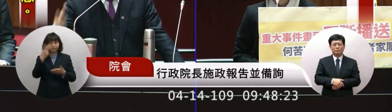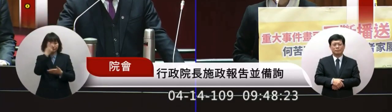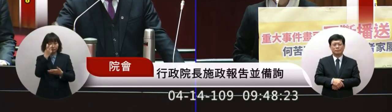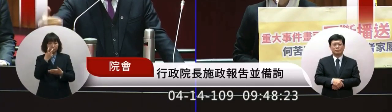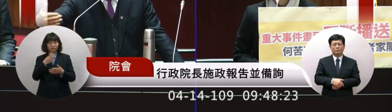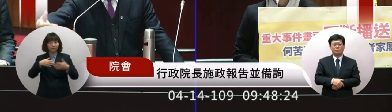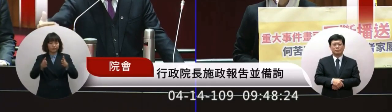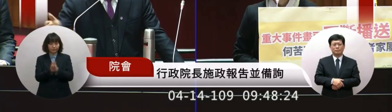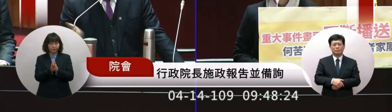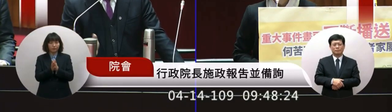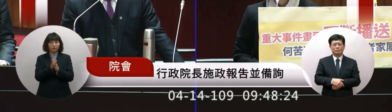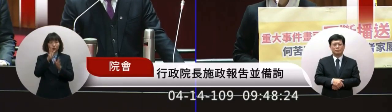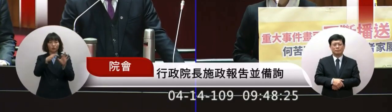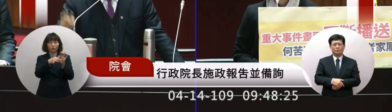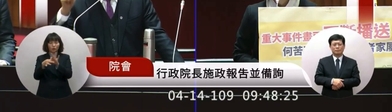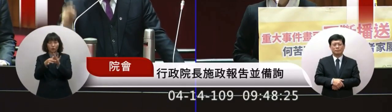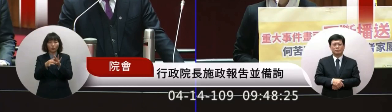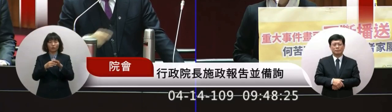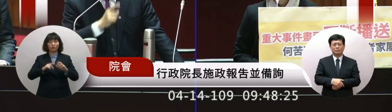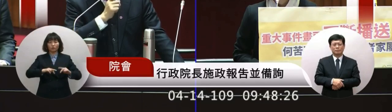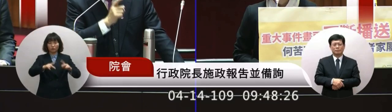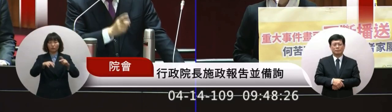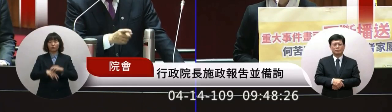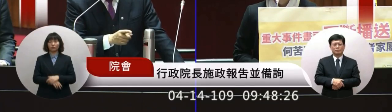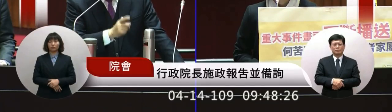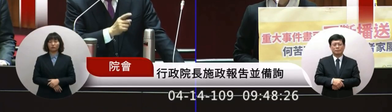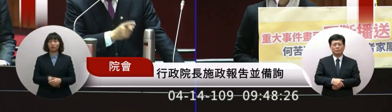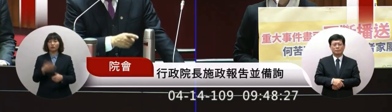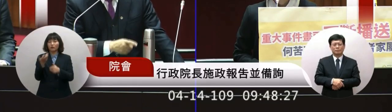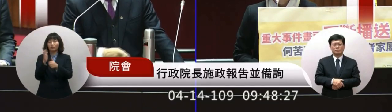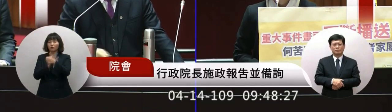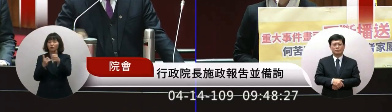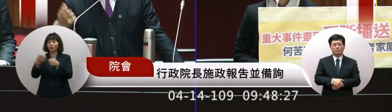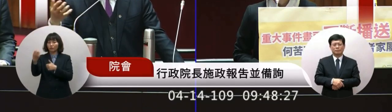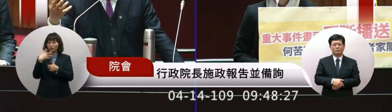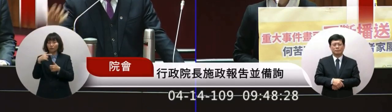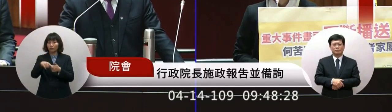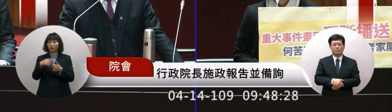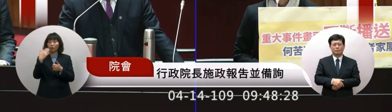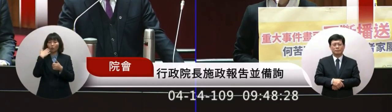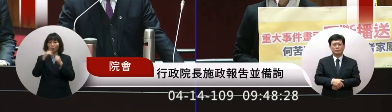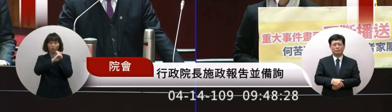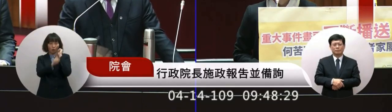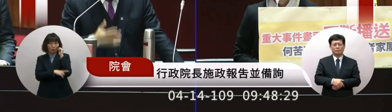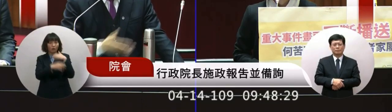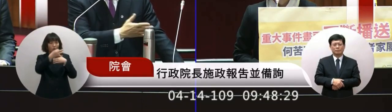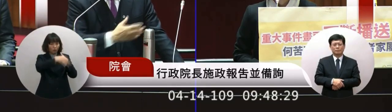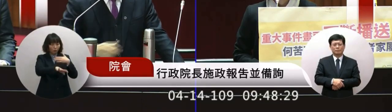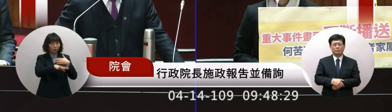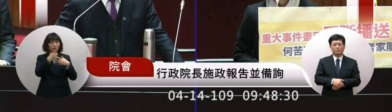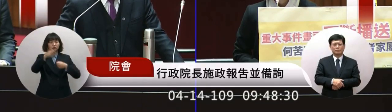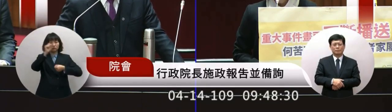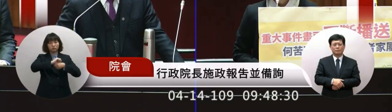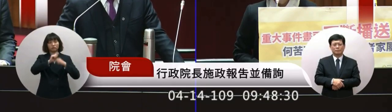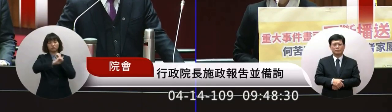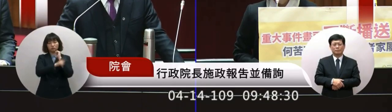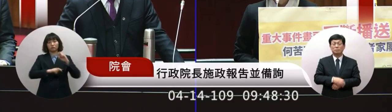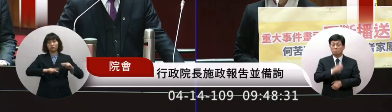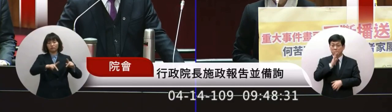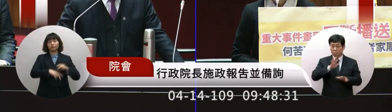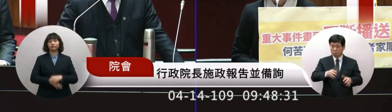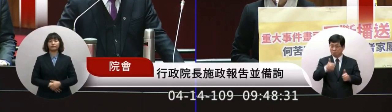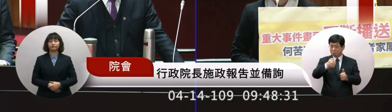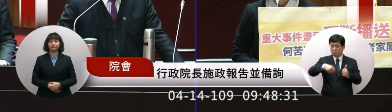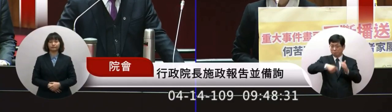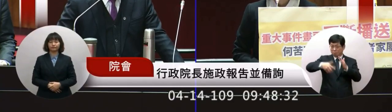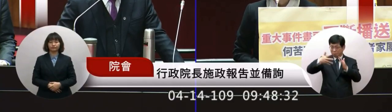那立刻做出相关对应。如果卢委员刚才指教说还有法不足，那我们来修法。 是，所以